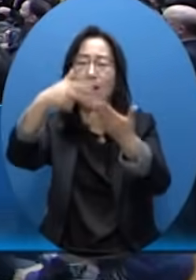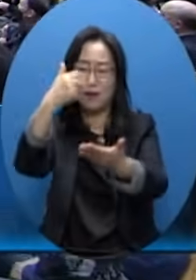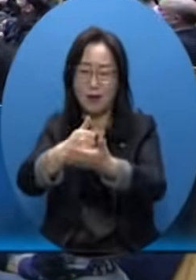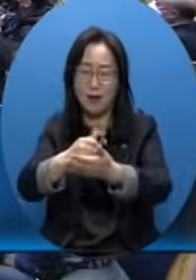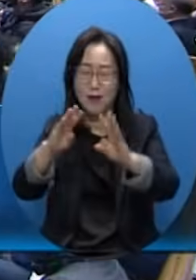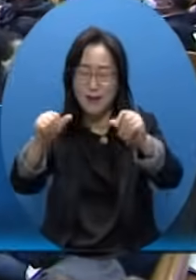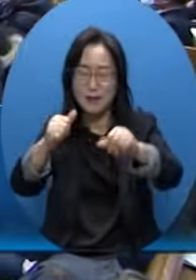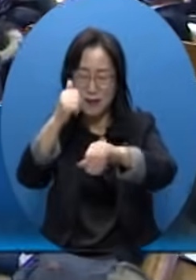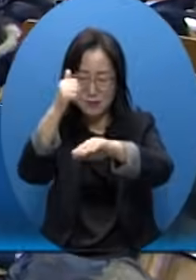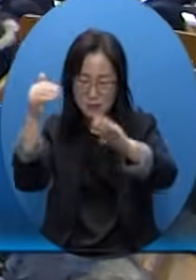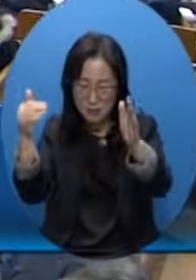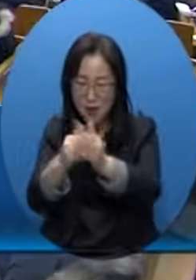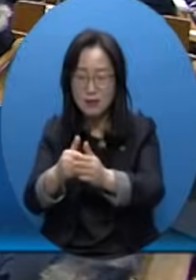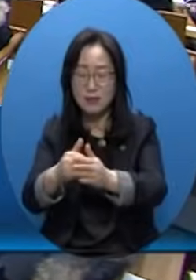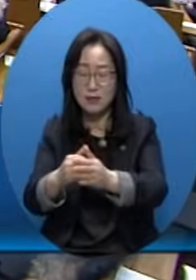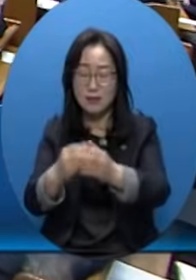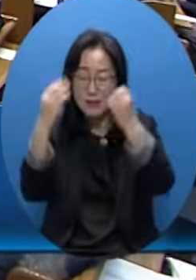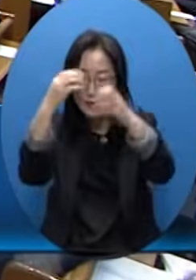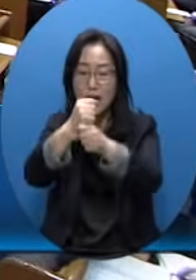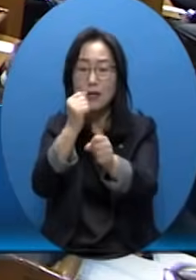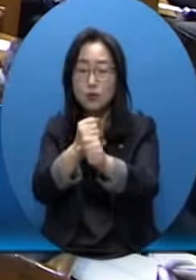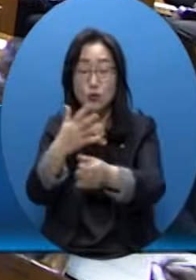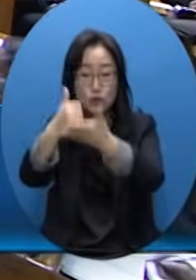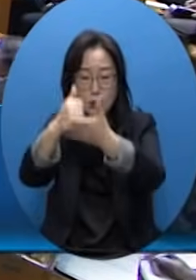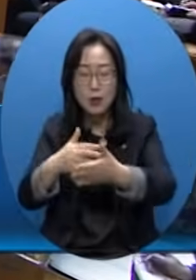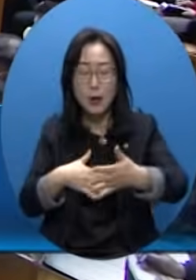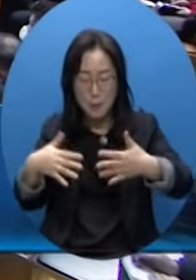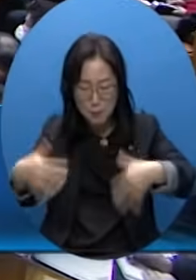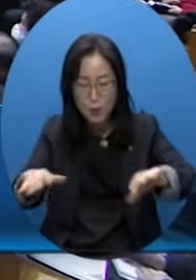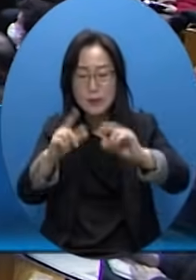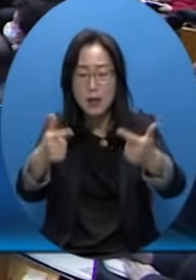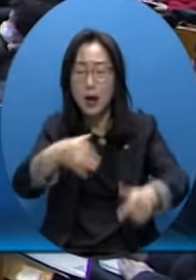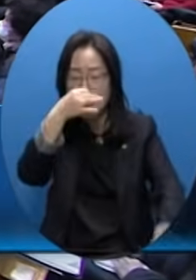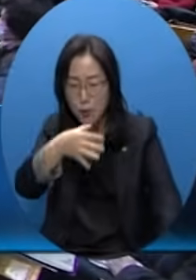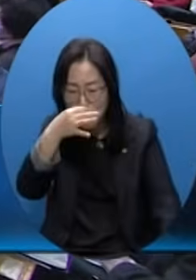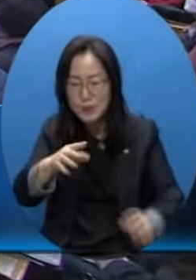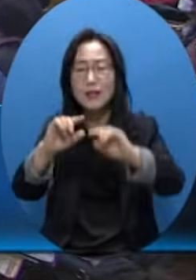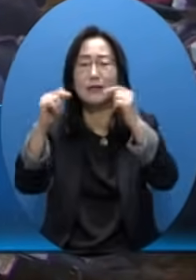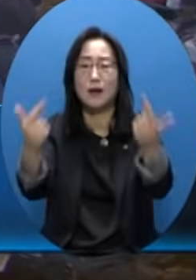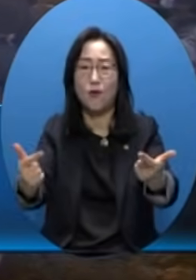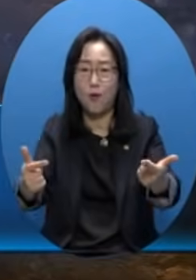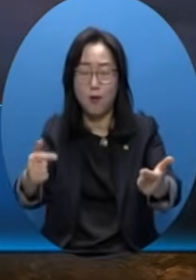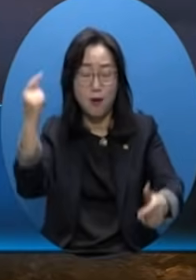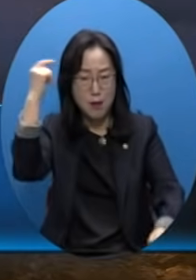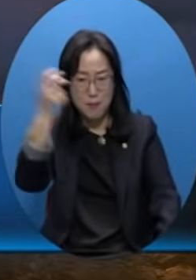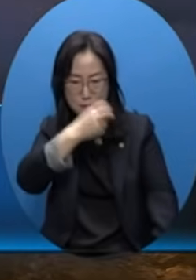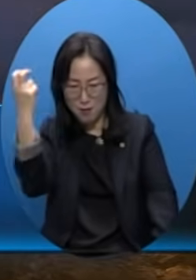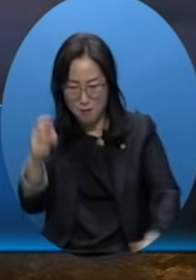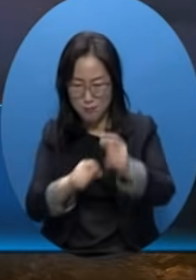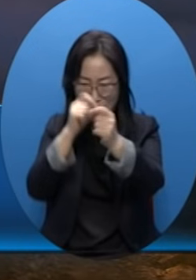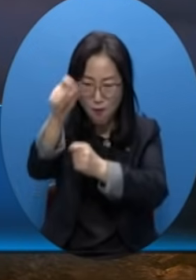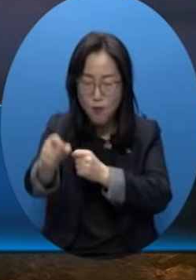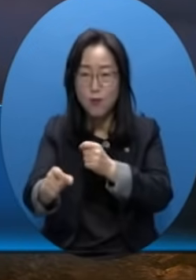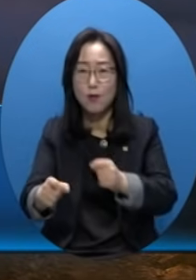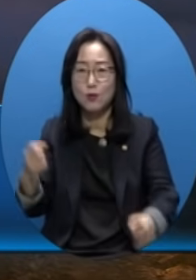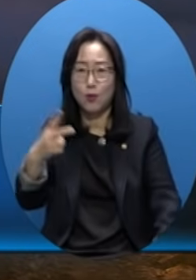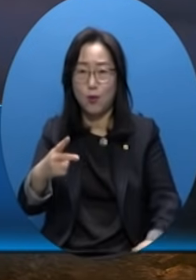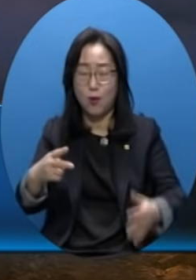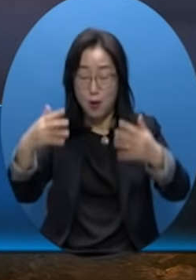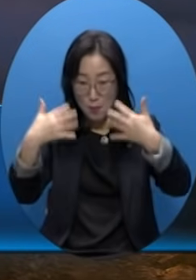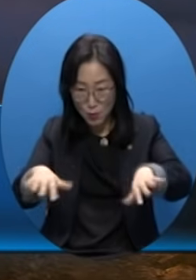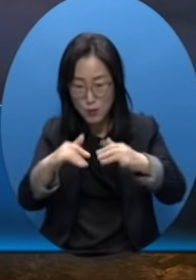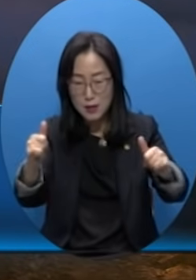땅까지 창조하신 이는 피곤하지 않으시며 권 b 하지 않으시며 명철이 한이 없으시며 피곤한 자에게는 능력을